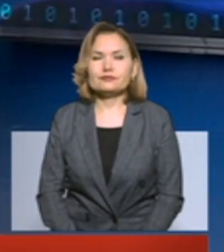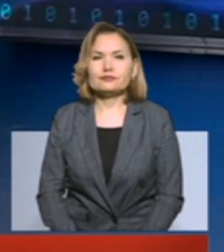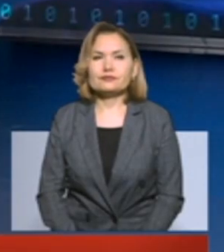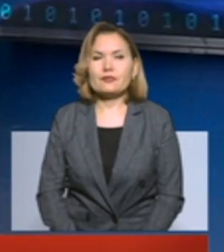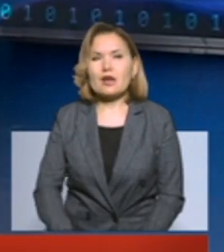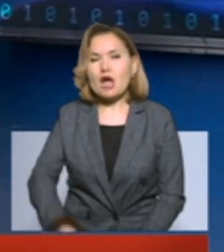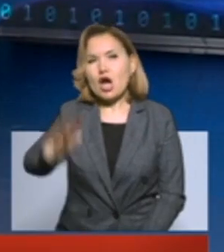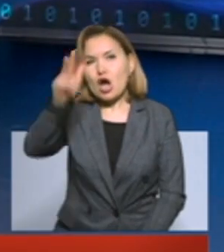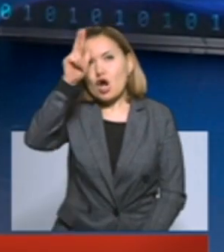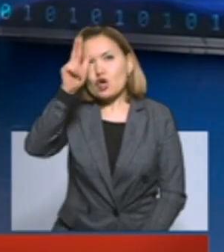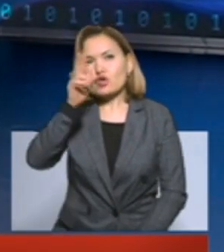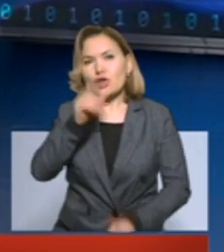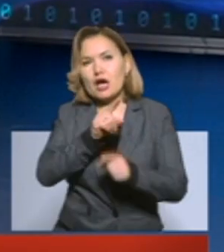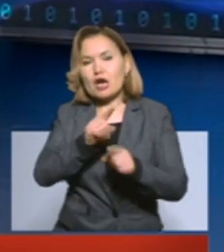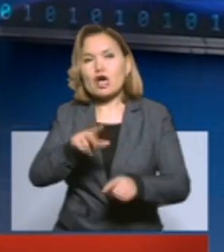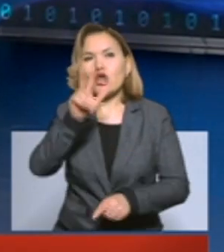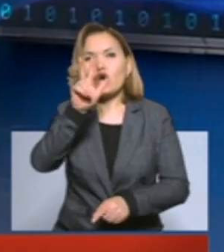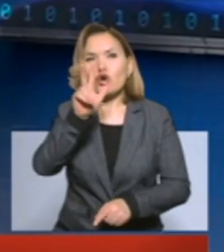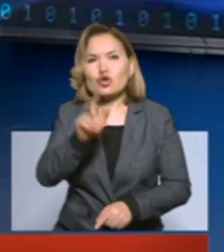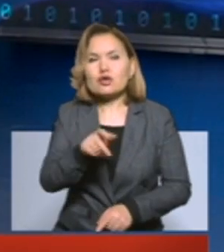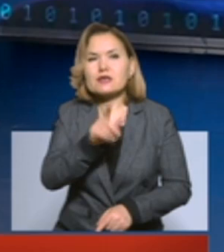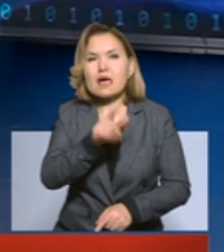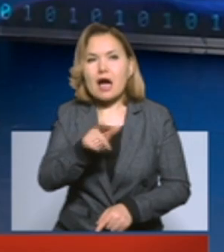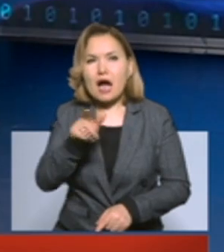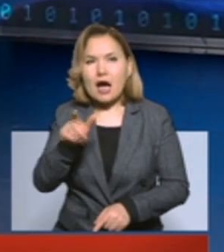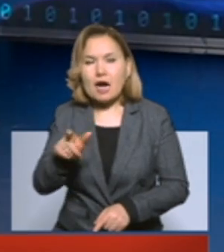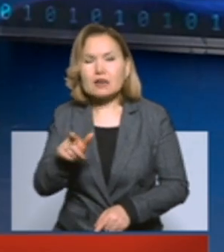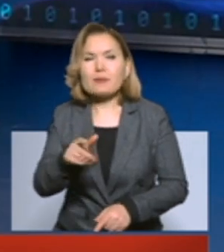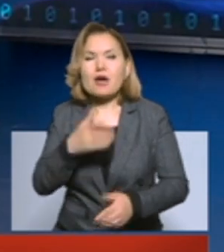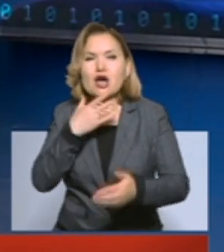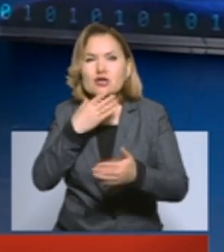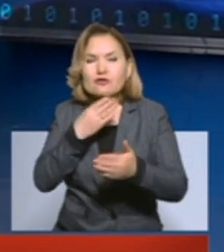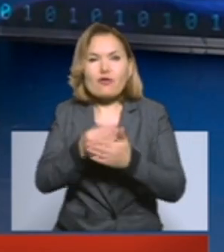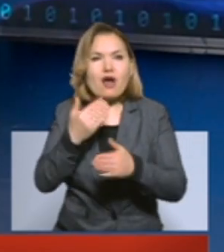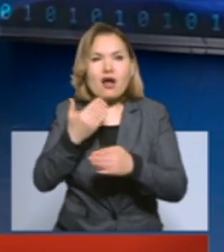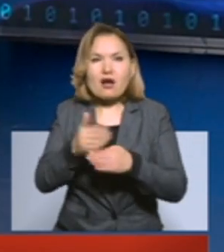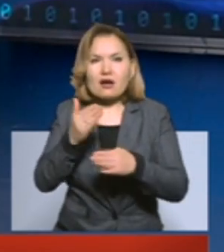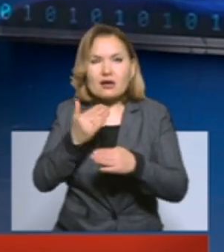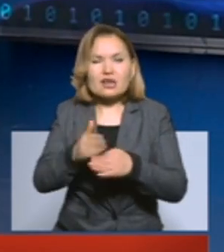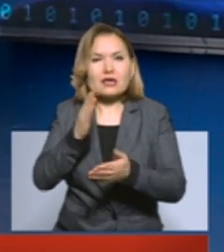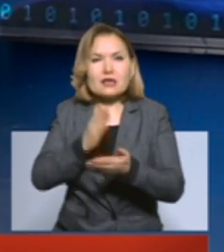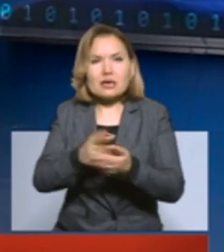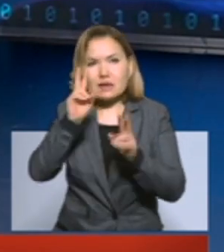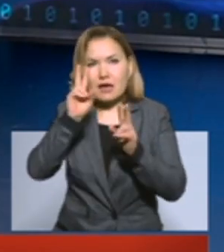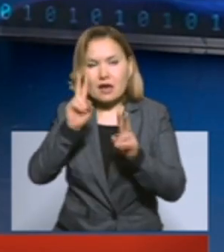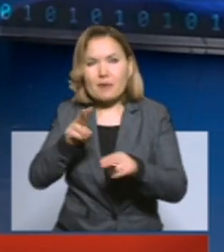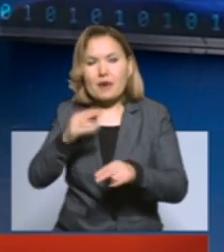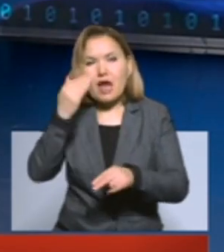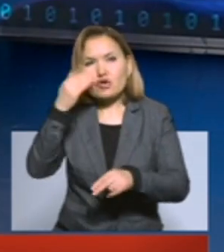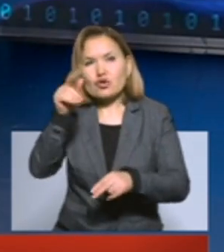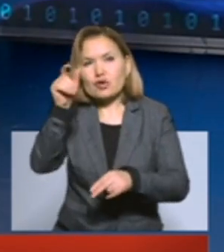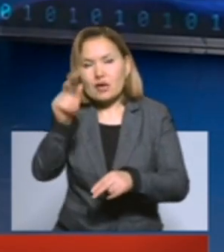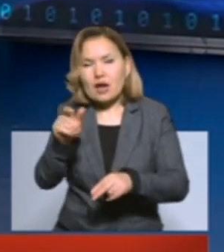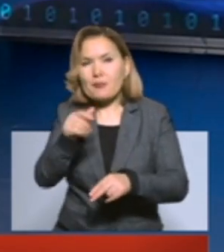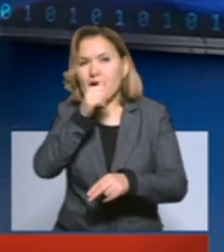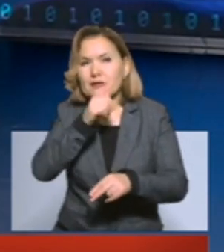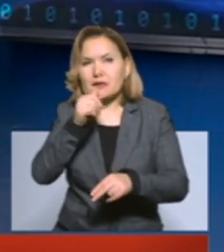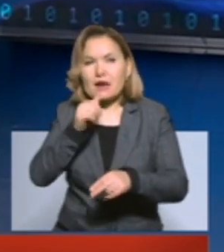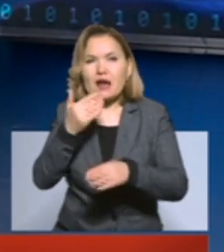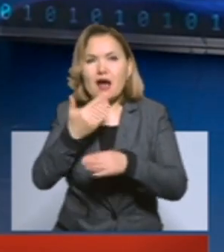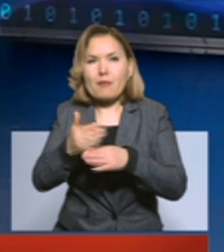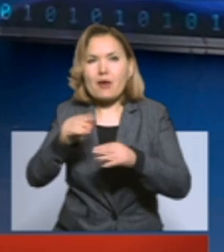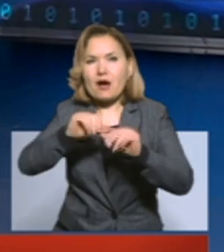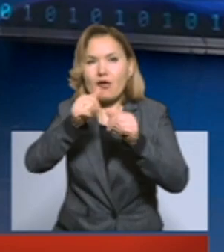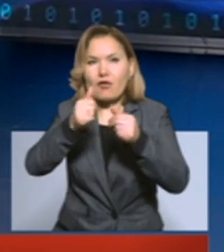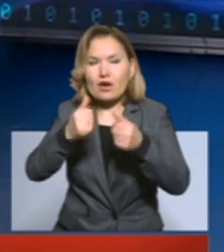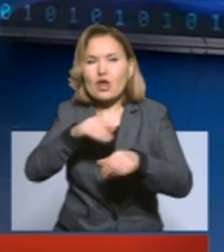Үш айдың ішінде 300-ге жуық азамат өзінің атында кредит бар екенін білмеген. Бөтен біреудің сыртынан несе